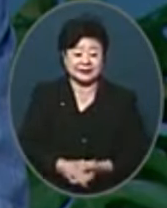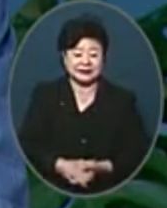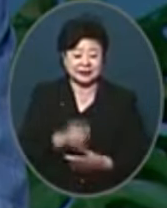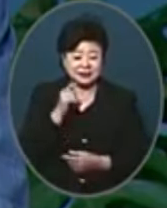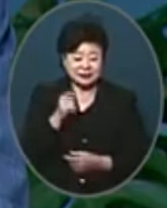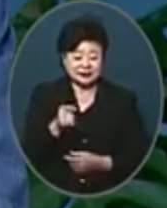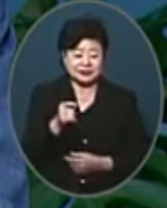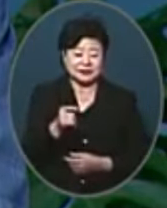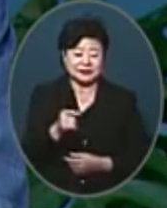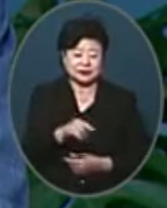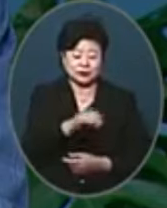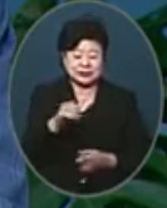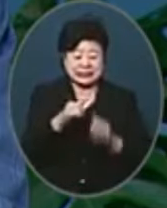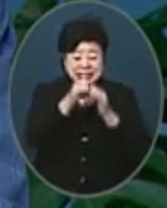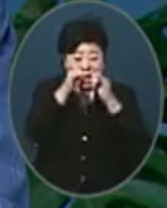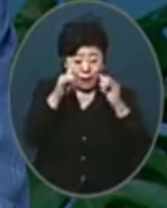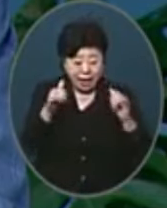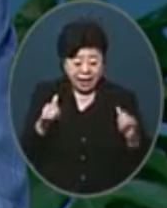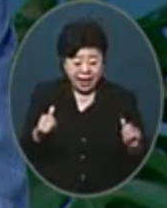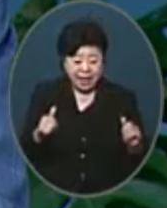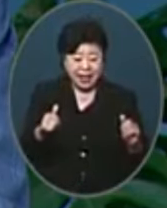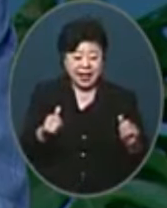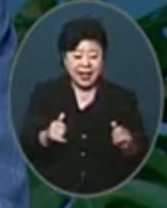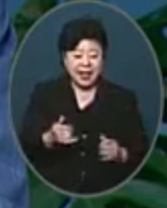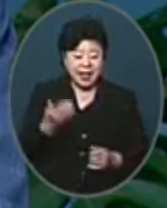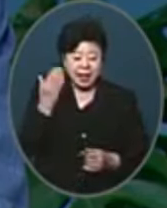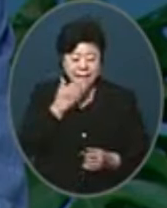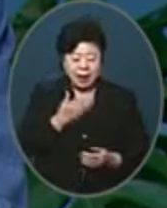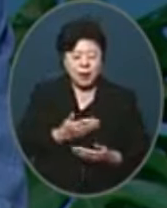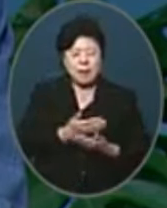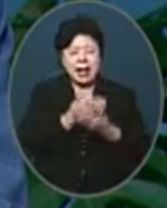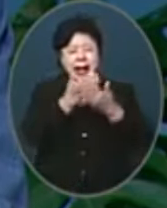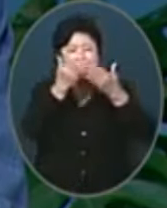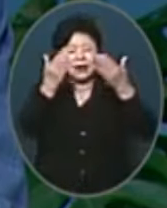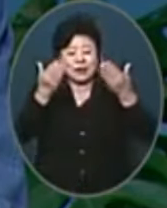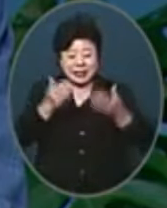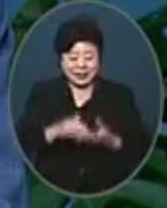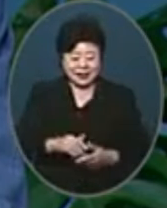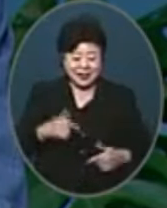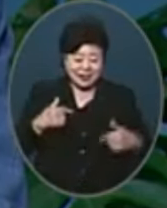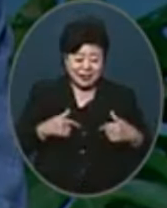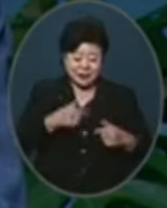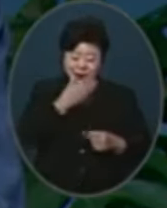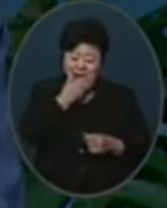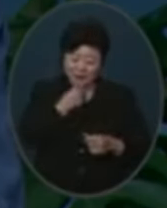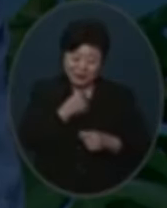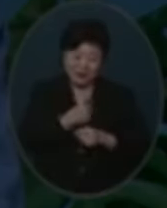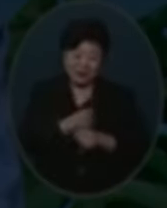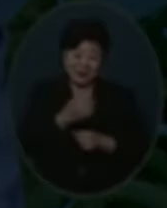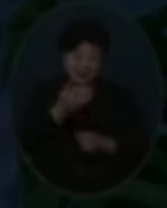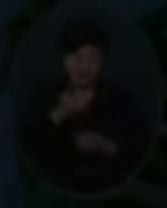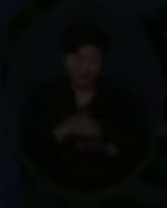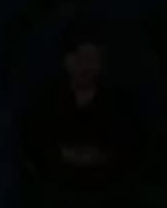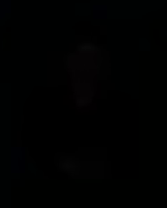그것이 우리 사회를 밝고 맑고 환하게 하고 기쁘고 행복하게 만들어주는 것입니다.